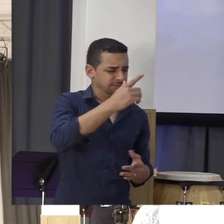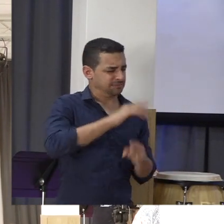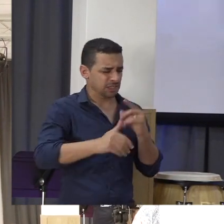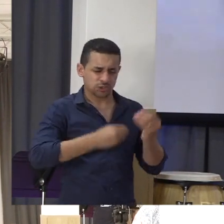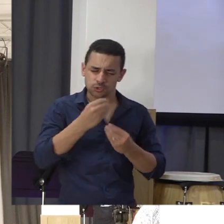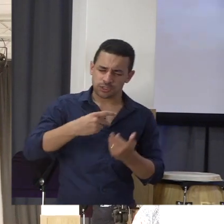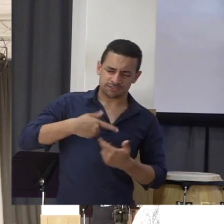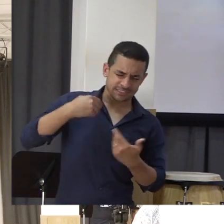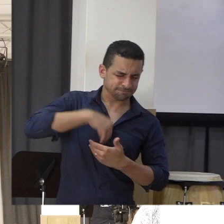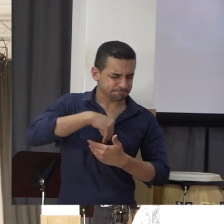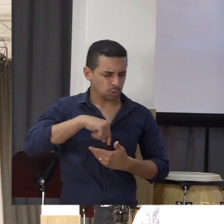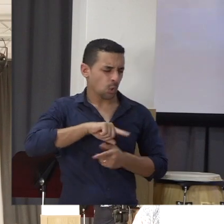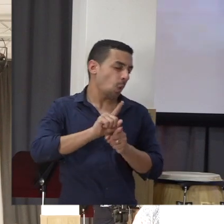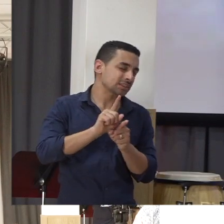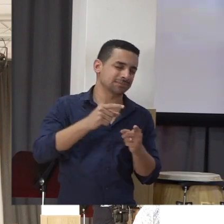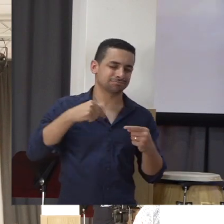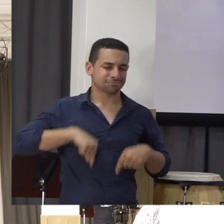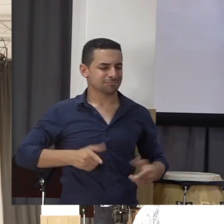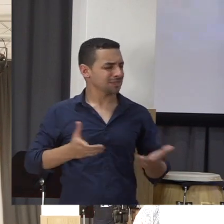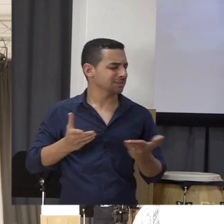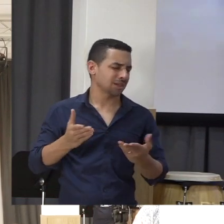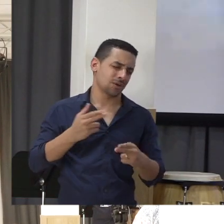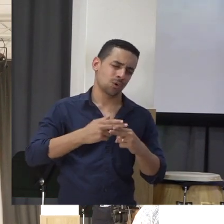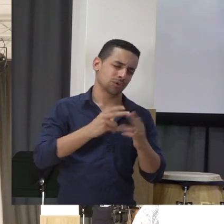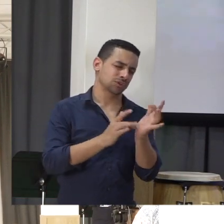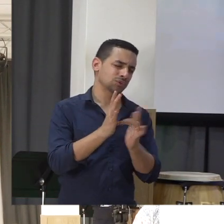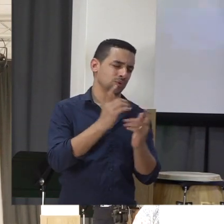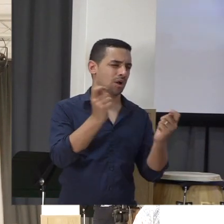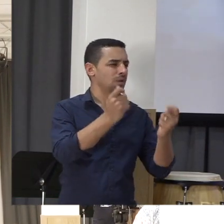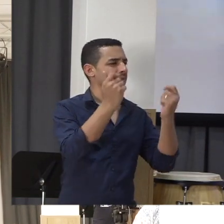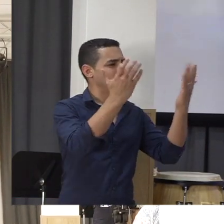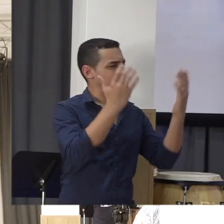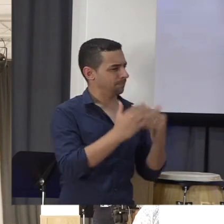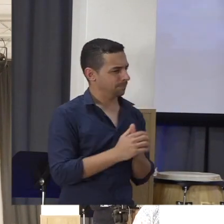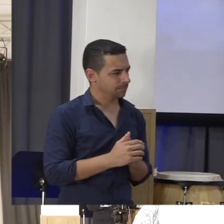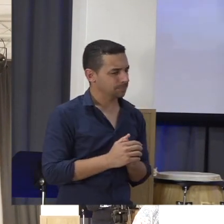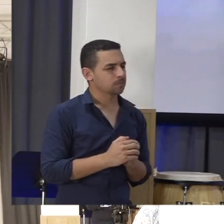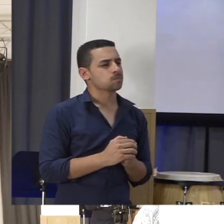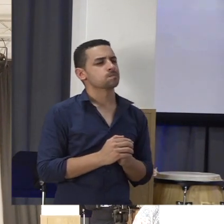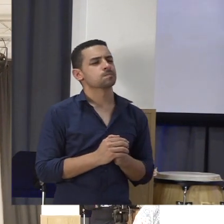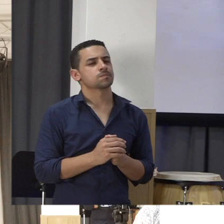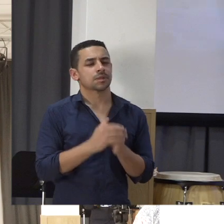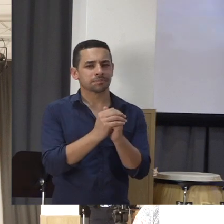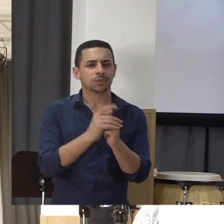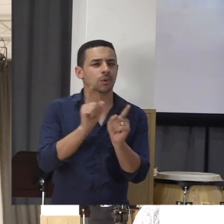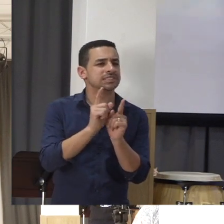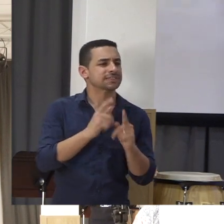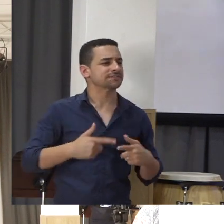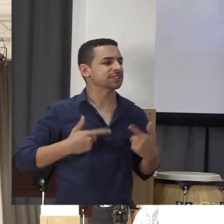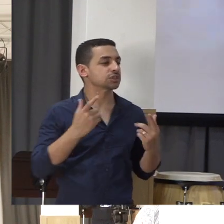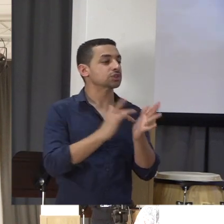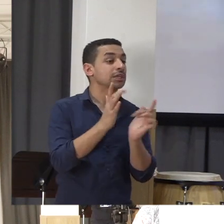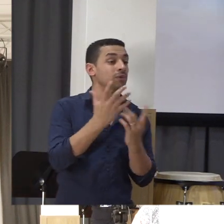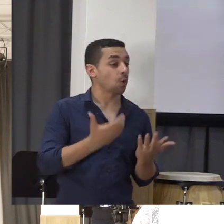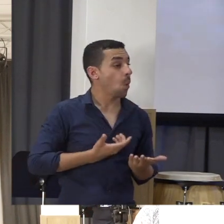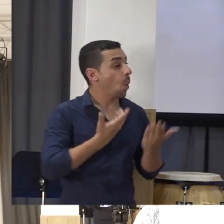et leur vie, leur ministère. Au nom de Jésus. Alléluia. Je priais pour ceux qui veulent donner leur vie à